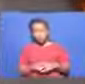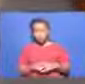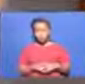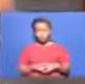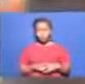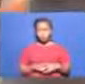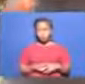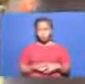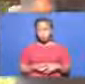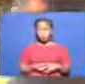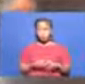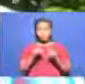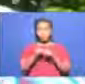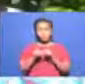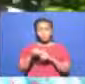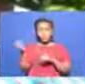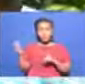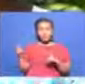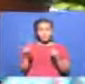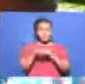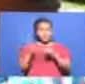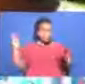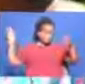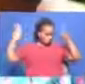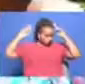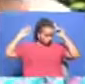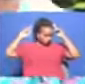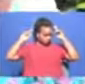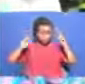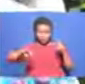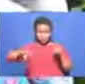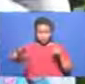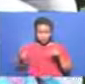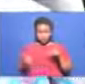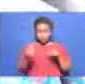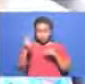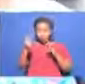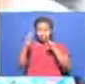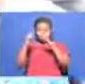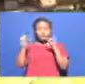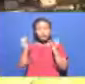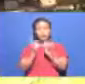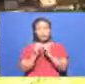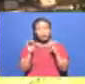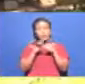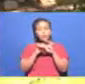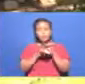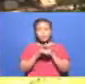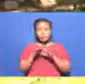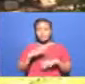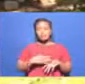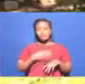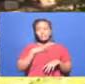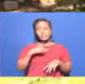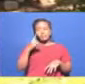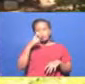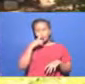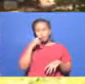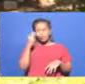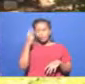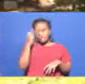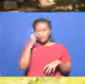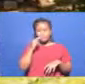Meanwhile, at Ikolomani, Kakamega County, two nyumba kumi members visited a homestead of a suspected thief, only to arrive and find